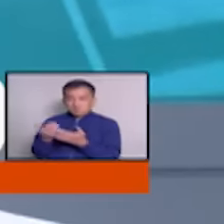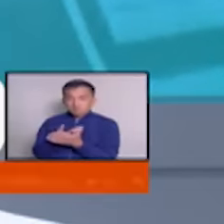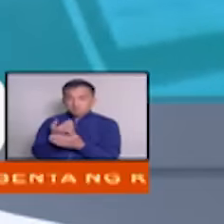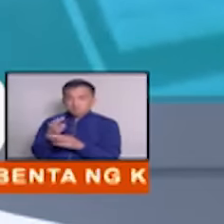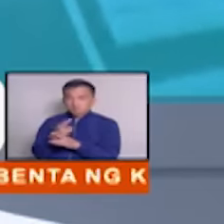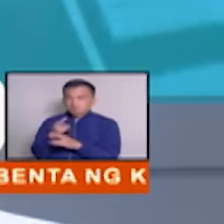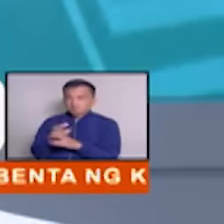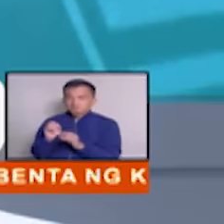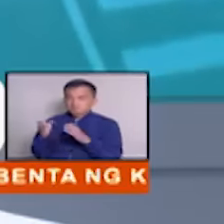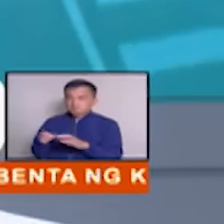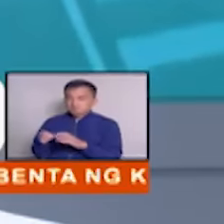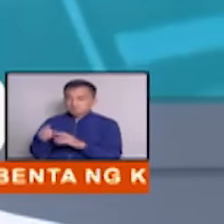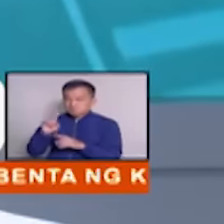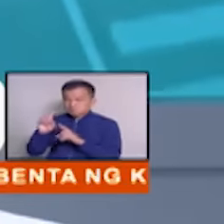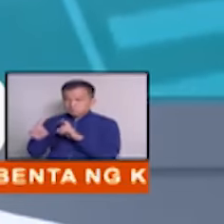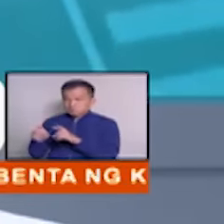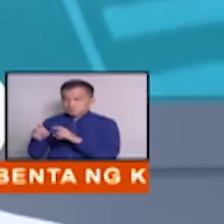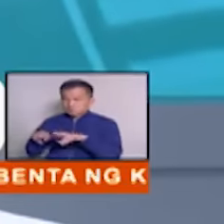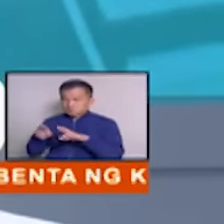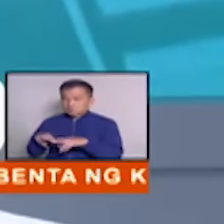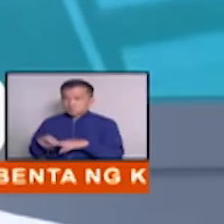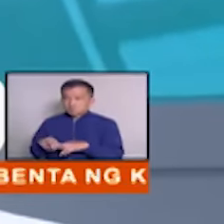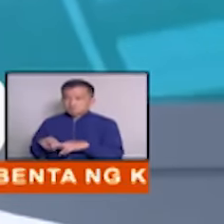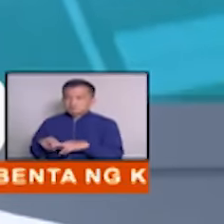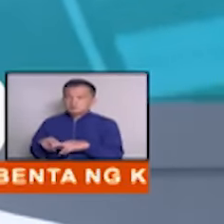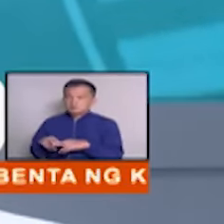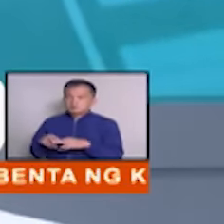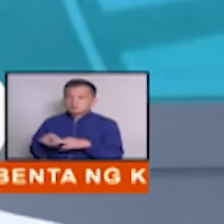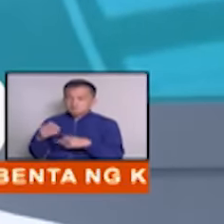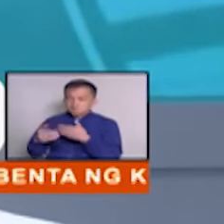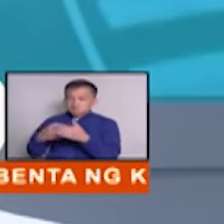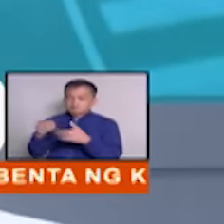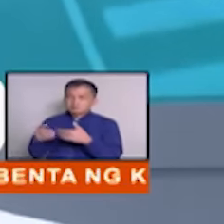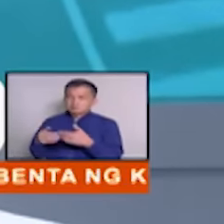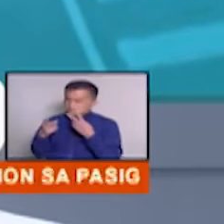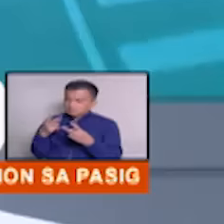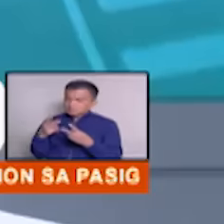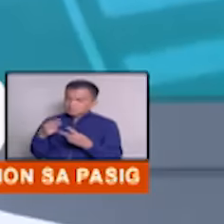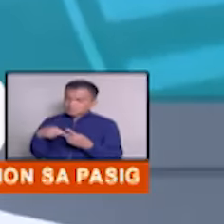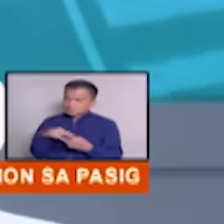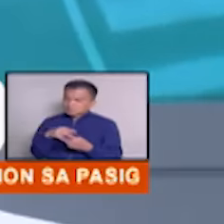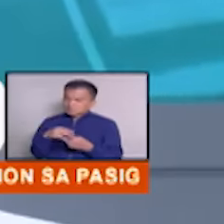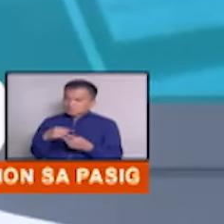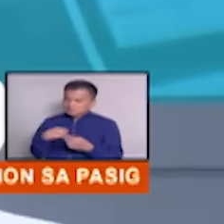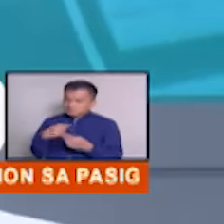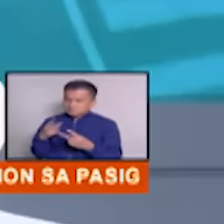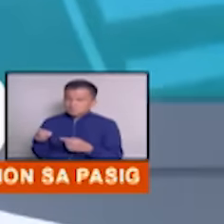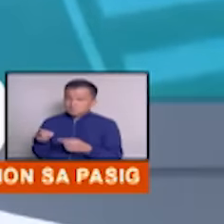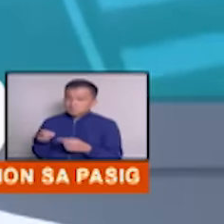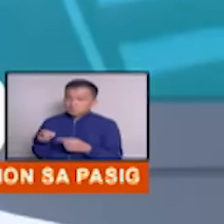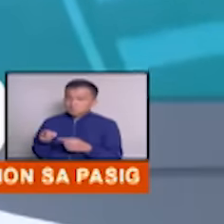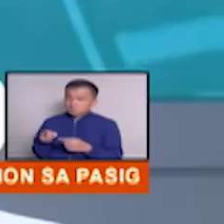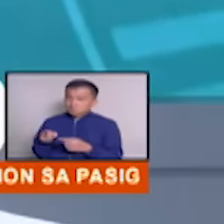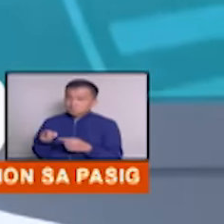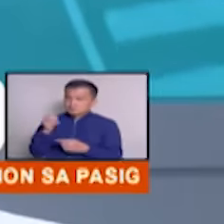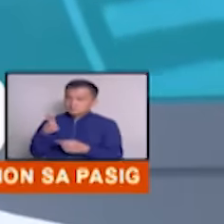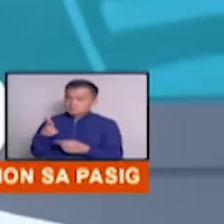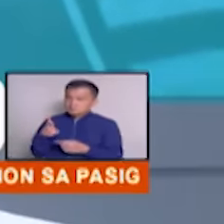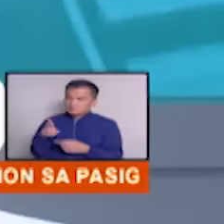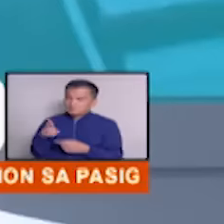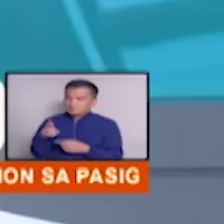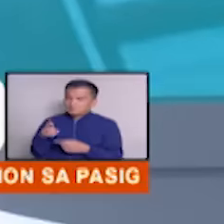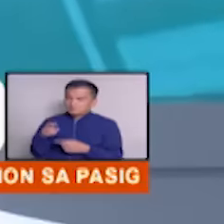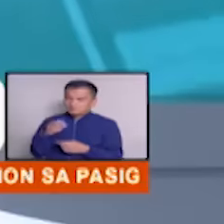kaming chance na magtanong, mag-research po nung mga process kung paano ba talaga. Napansin ko po, actually, na pag nag-MR sila,